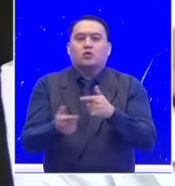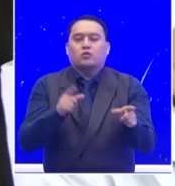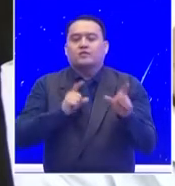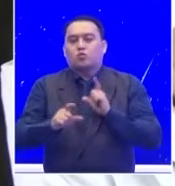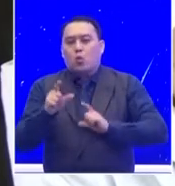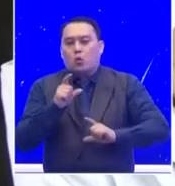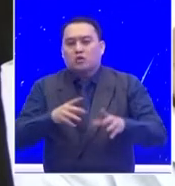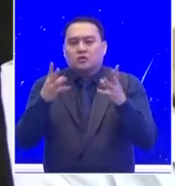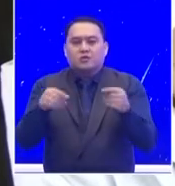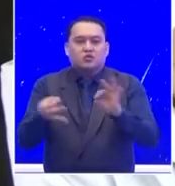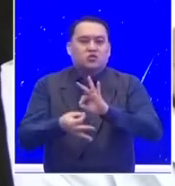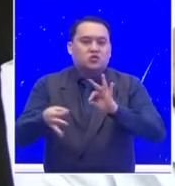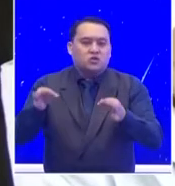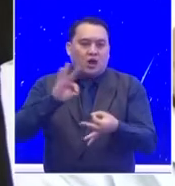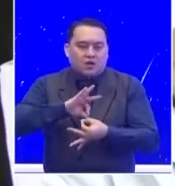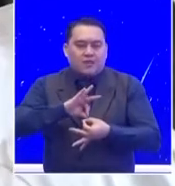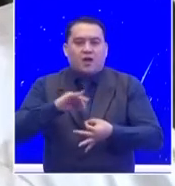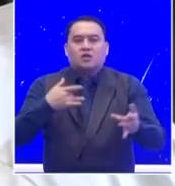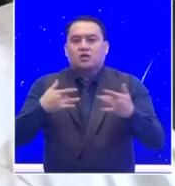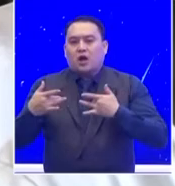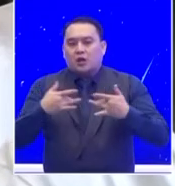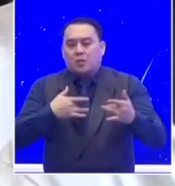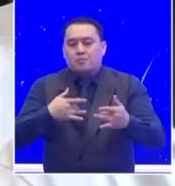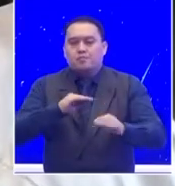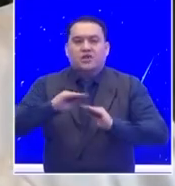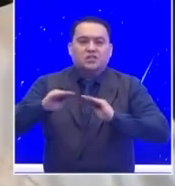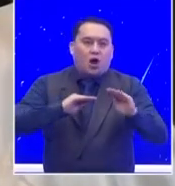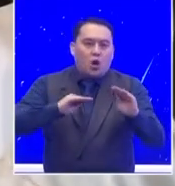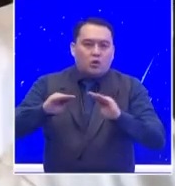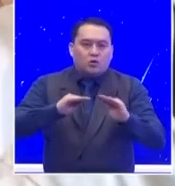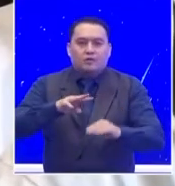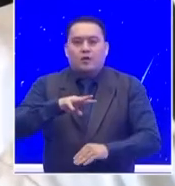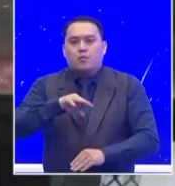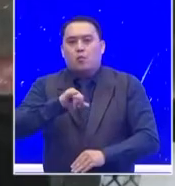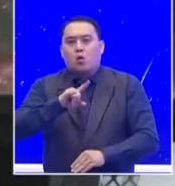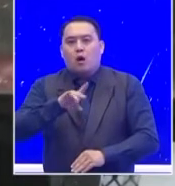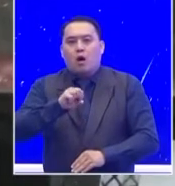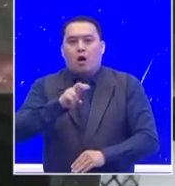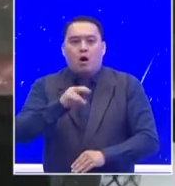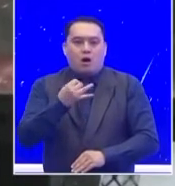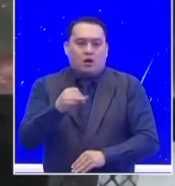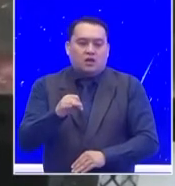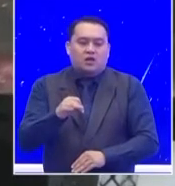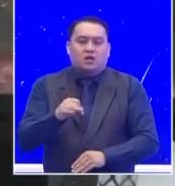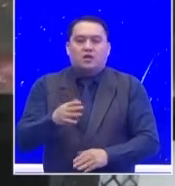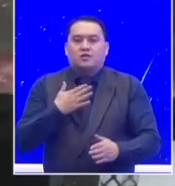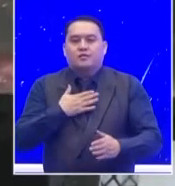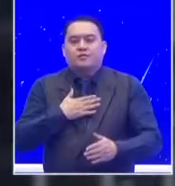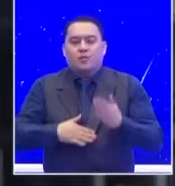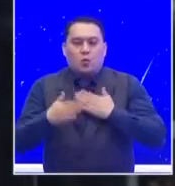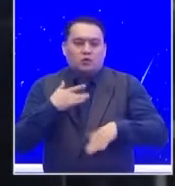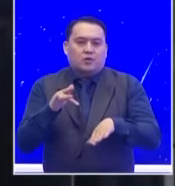студенты к этому дню основательно. Театральная постановка по произведению Мукагали Макатаева вызвала у зрителей слезы и бурные